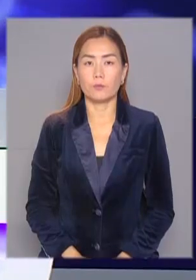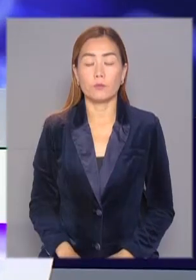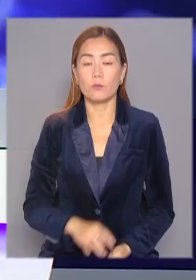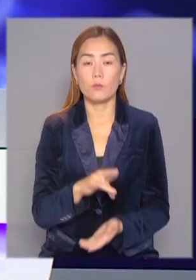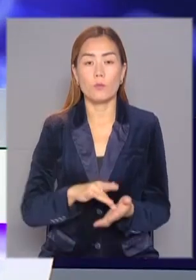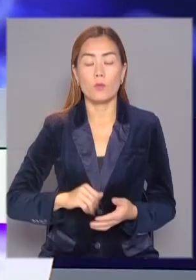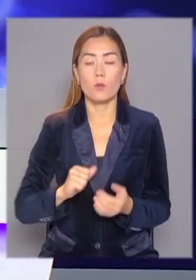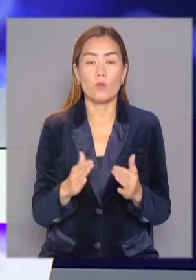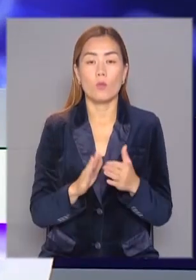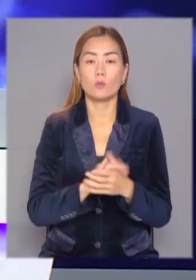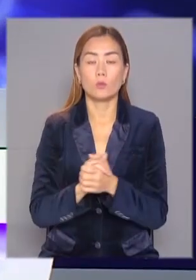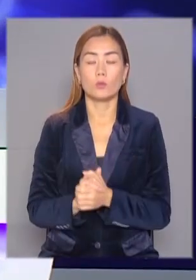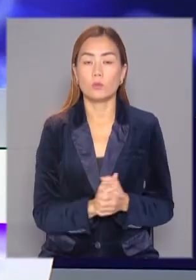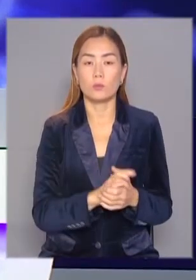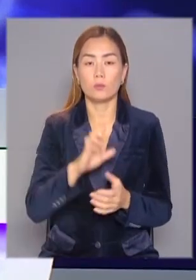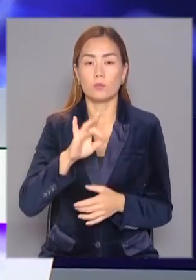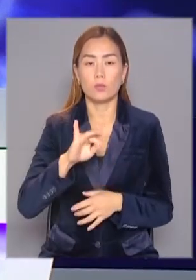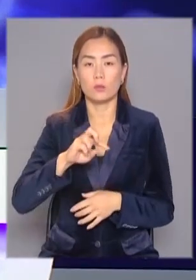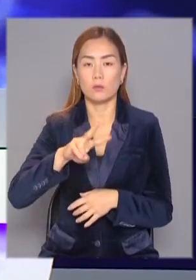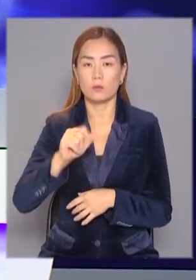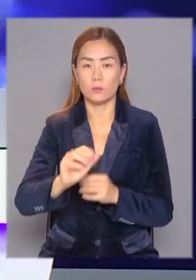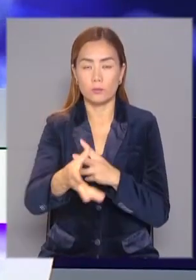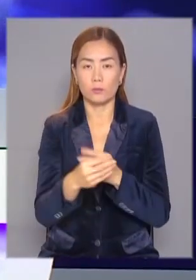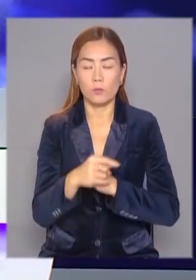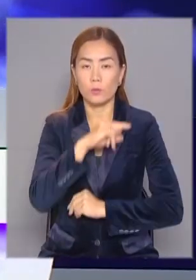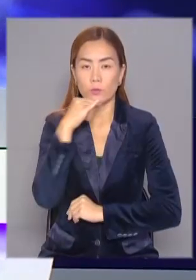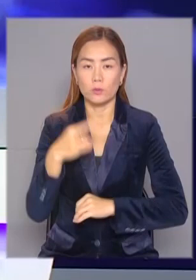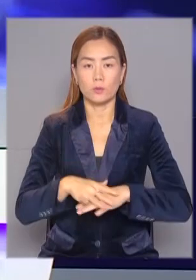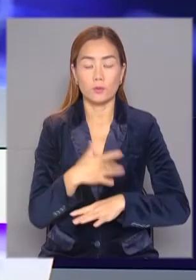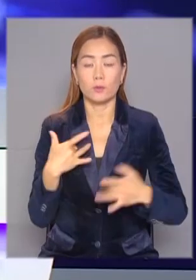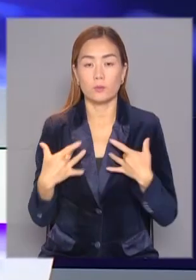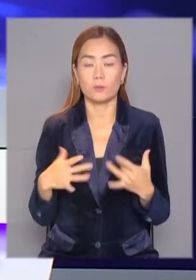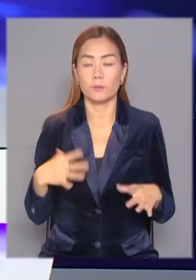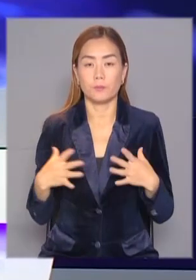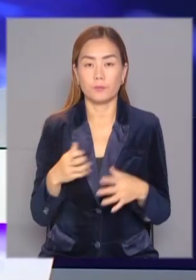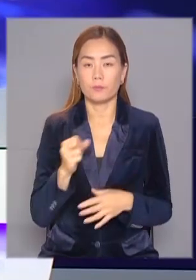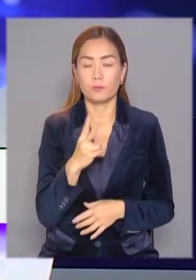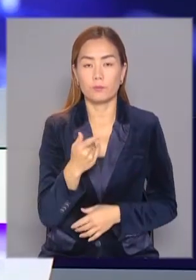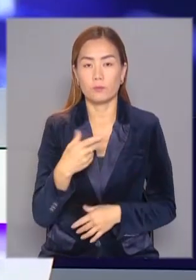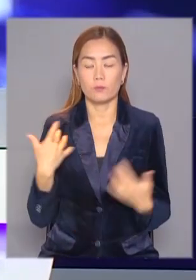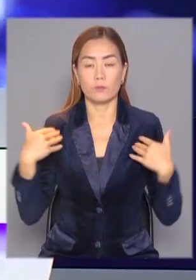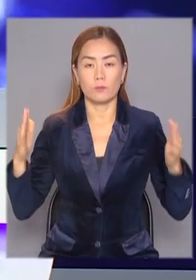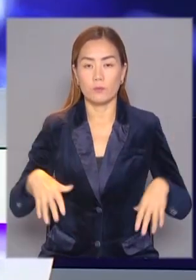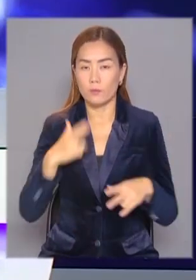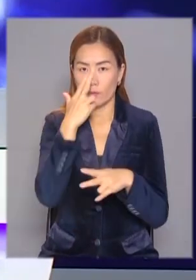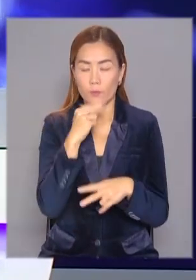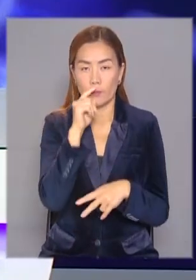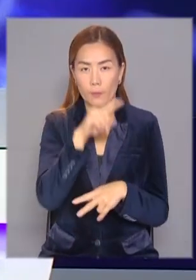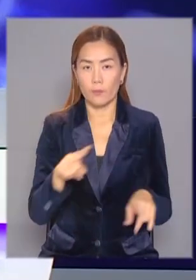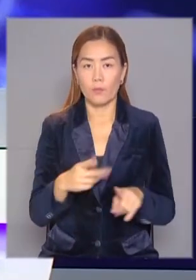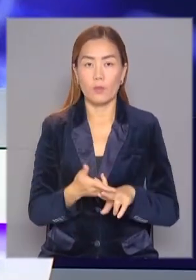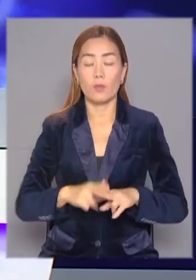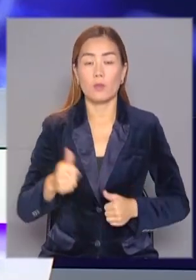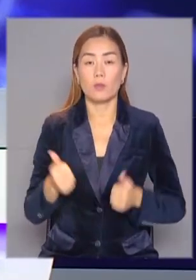Атырауда достық үйінде былинны облыстық этномәдени бірлестігінің орыс халық театры дайындаған «Ангелы не плачут» атты қызықты спектакль